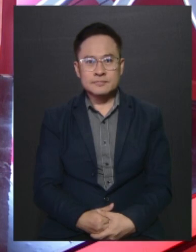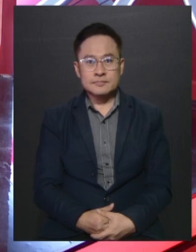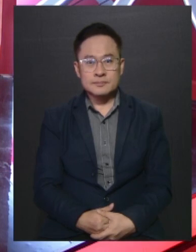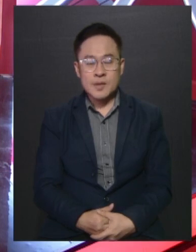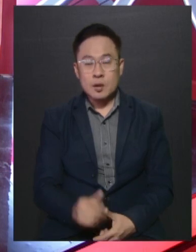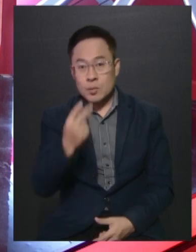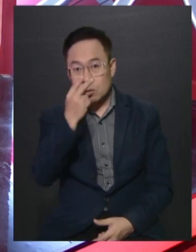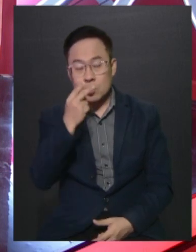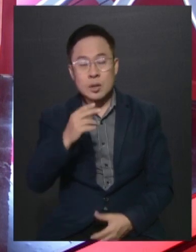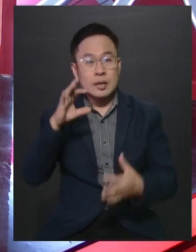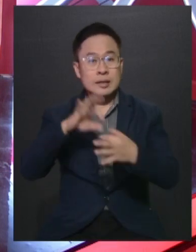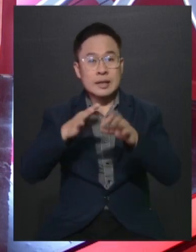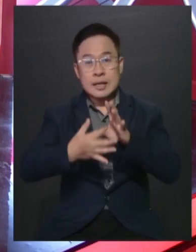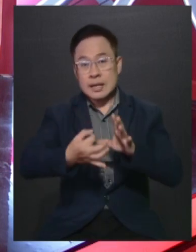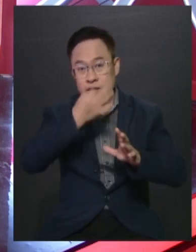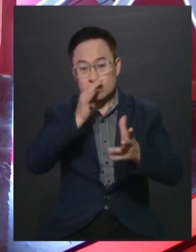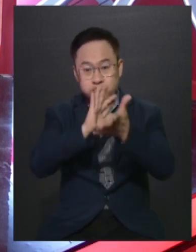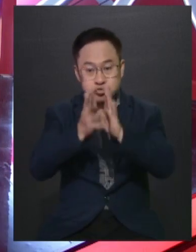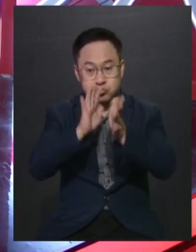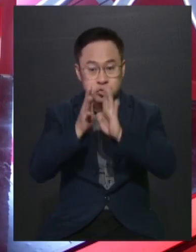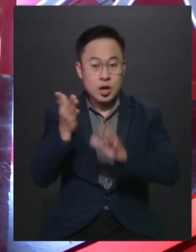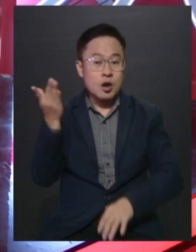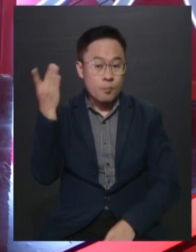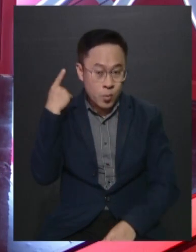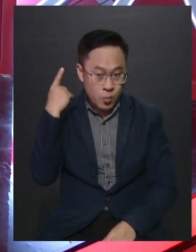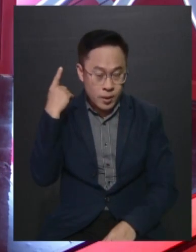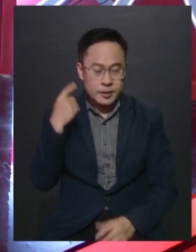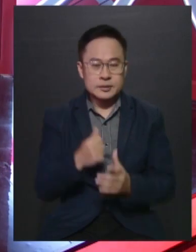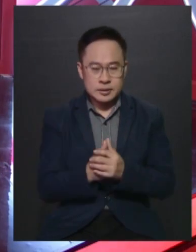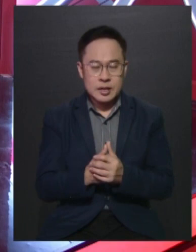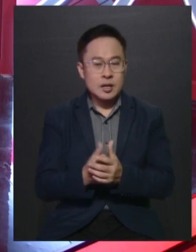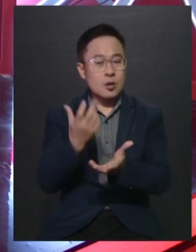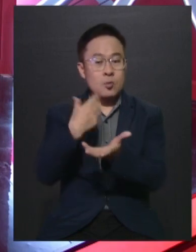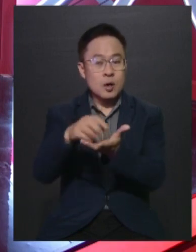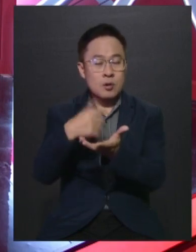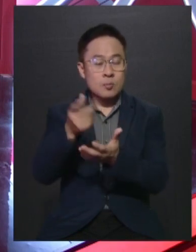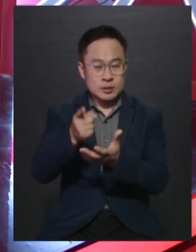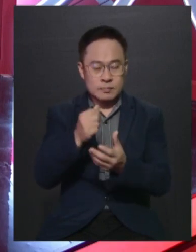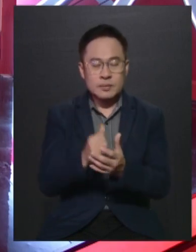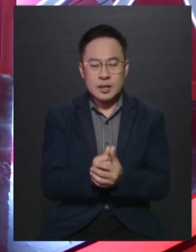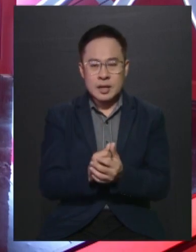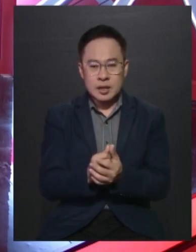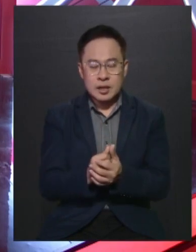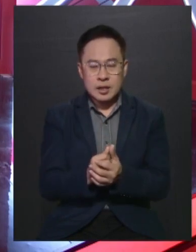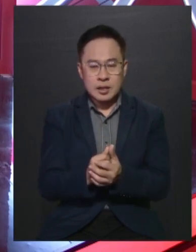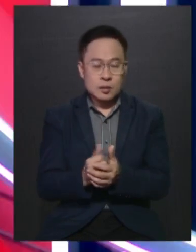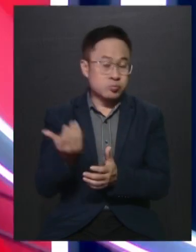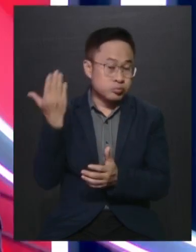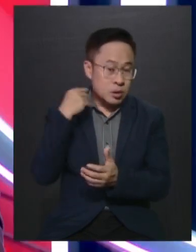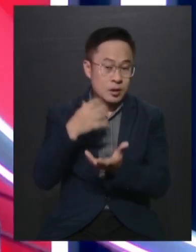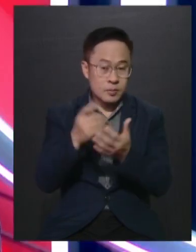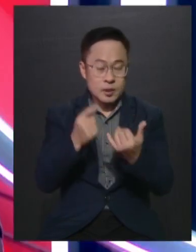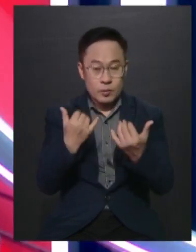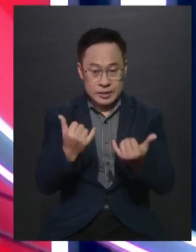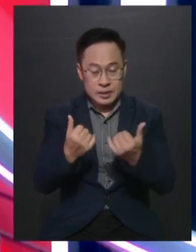ไปต่อที่การแข่งขันฟุตซอลลีกในบ้านเรานะครับซึ่งแน่นอน Tสปอร์ 7ตัวจริงเรื่องกีฬาเราถ่ายทอดสดทุกสัปดาห์แล้วต้องบอกเลยน้องกปการแข่ง